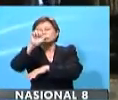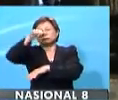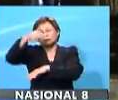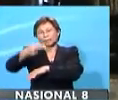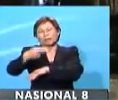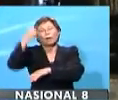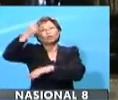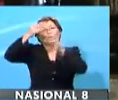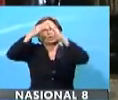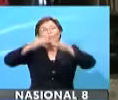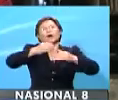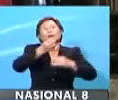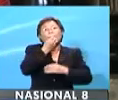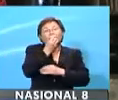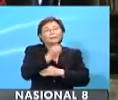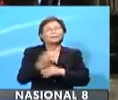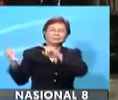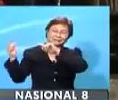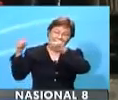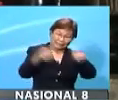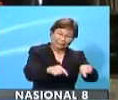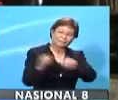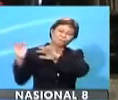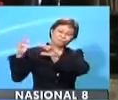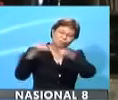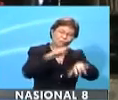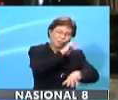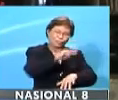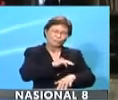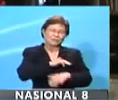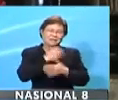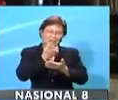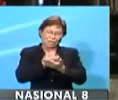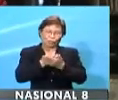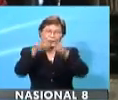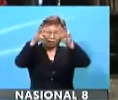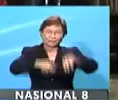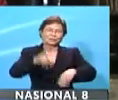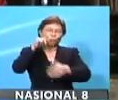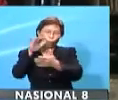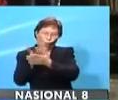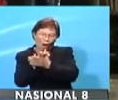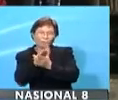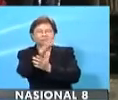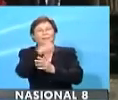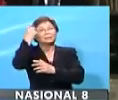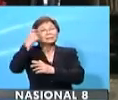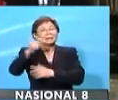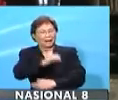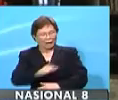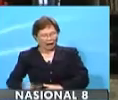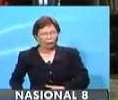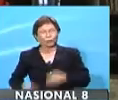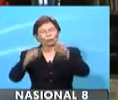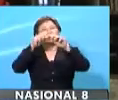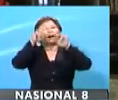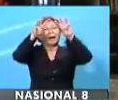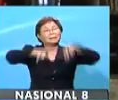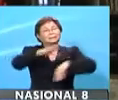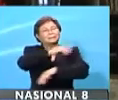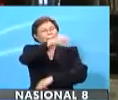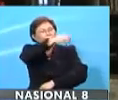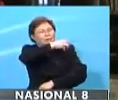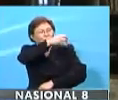selaku tuan rumah. Antara yang hadir pastinya para Menteri Ekonomi ASEAN, isteri masing-masing, Setiausaha Agung ASEAN dan pegawai-pegawai